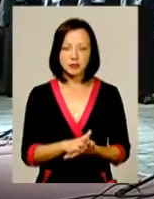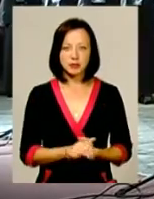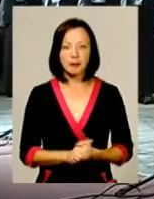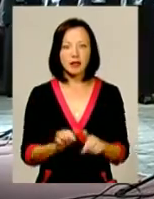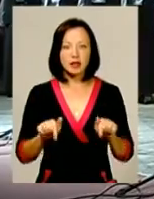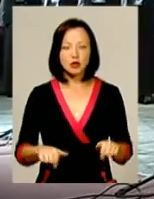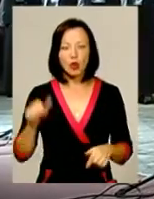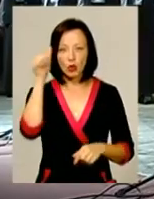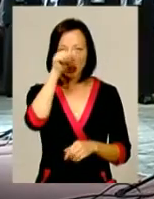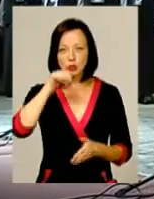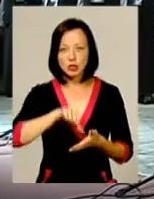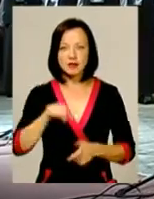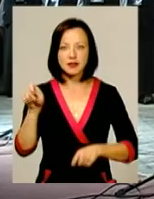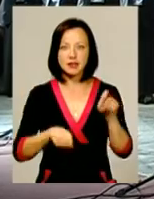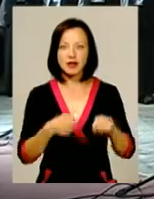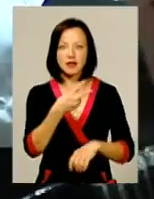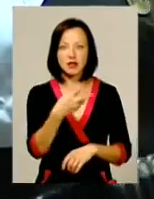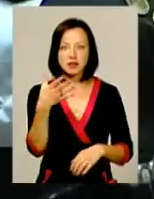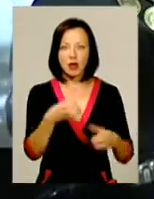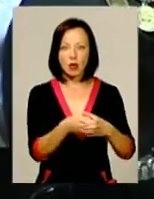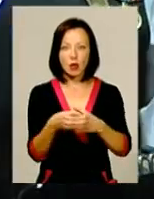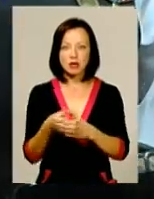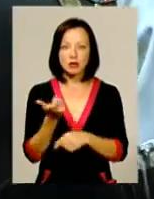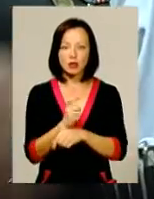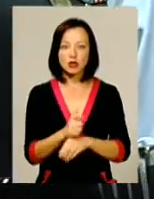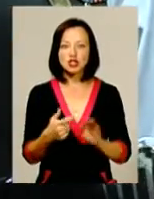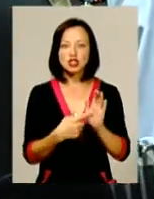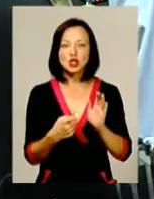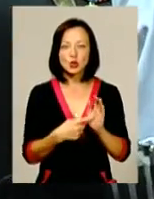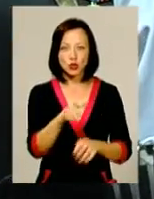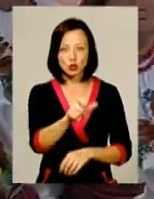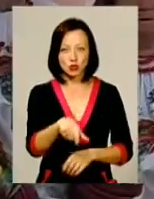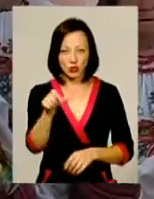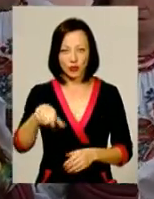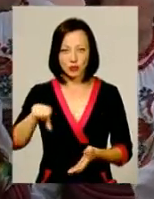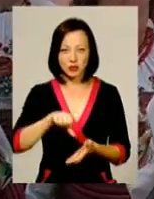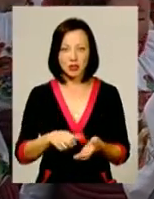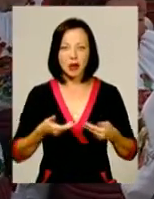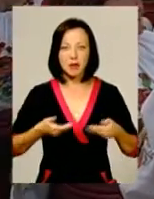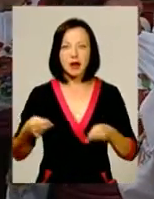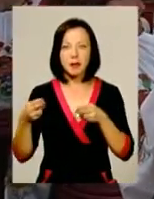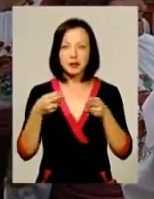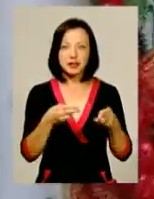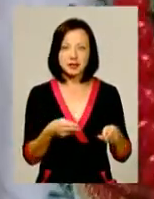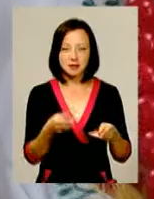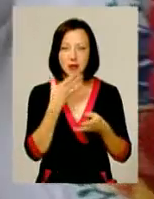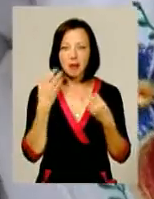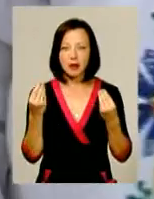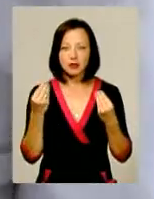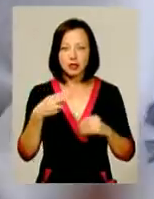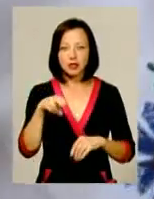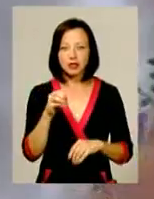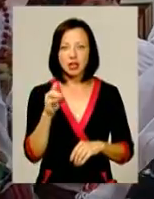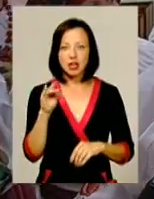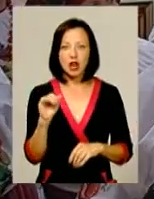учасниками фестивалю стали 25 хорів краю, а це понад 6 сотень учасників. Ми приїхали. приїхали з нашої мальовничої